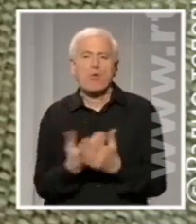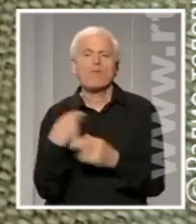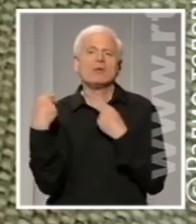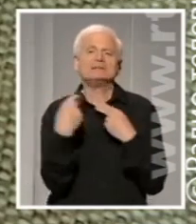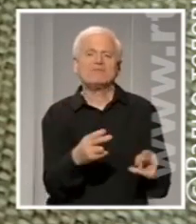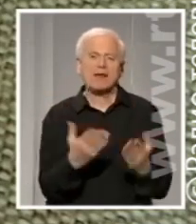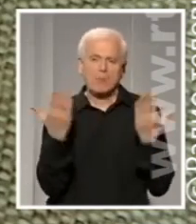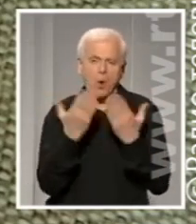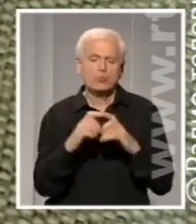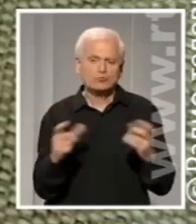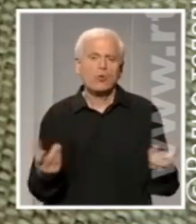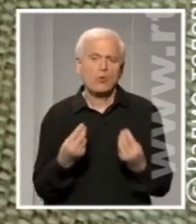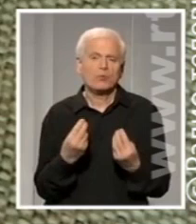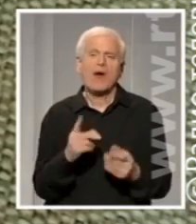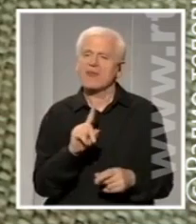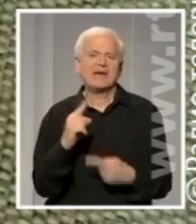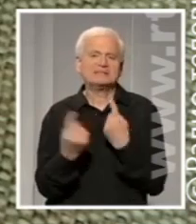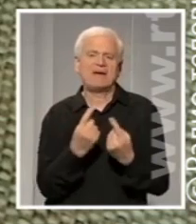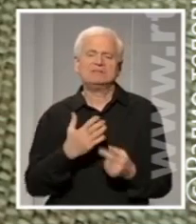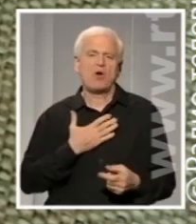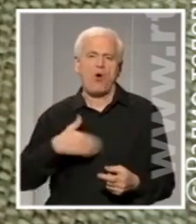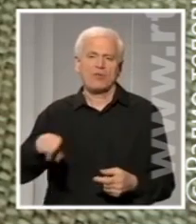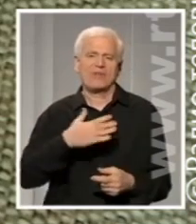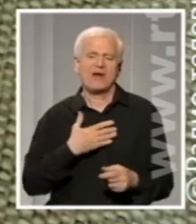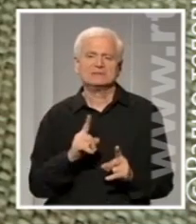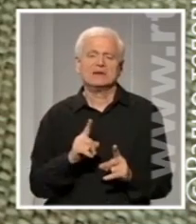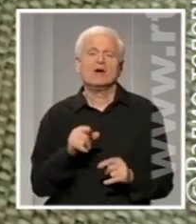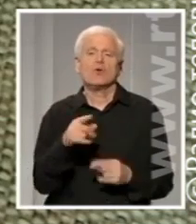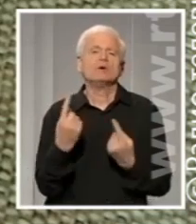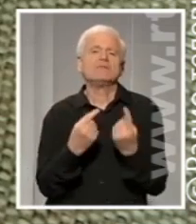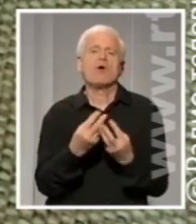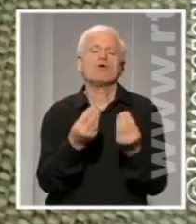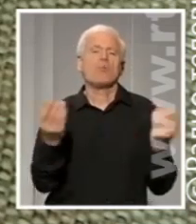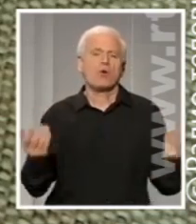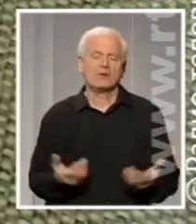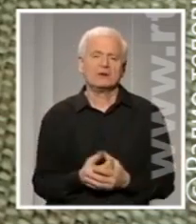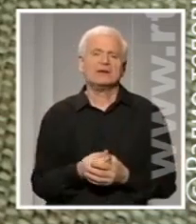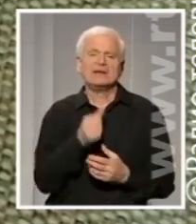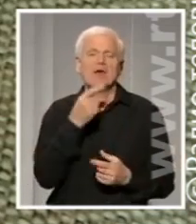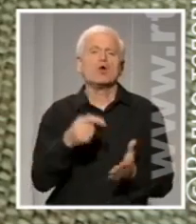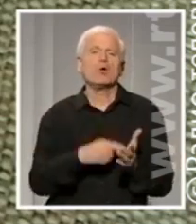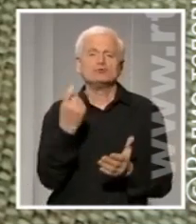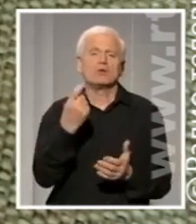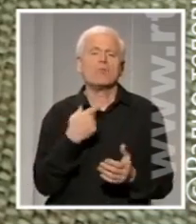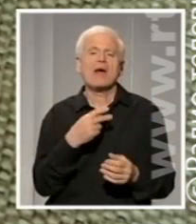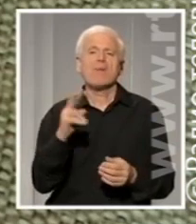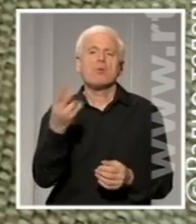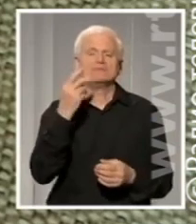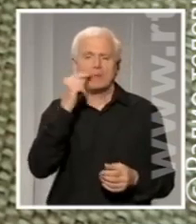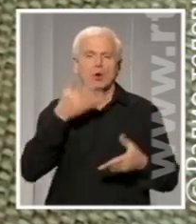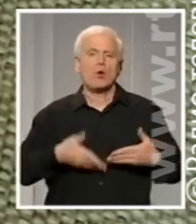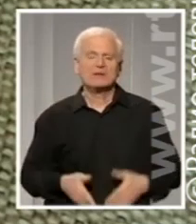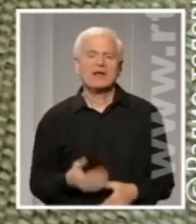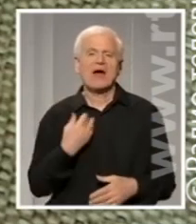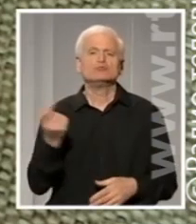u učionice. Ali to ne zavisi samo od nas, zavisi od mnogih. Još jednom apelujem na roditelje, dolazeći u